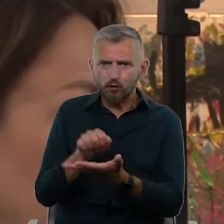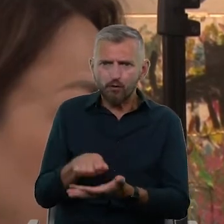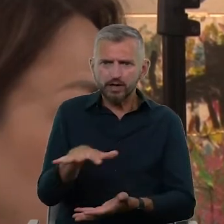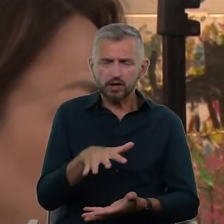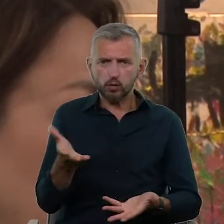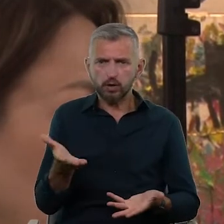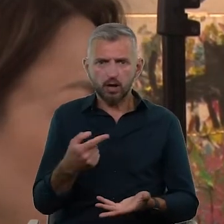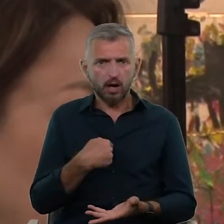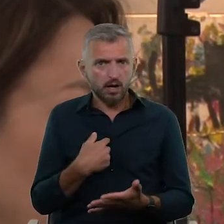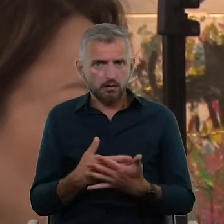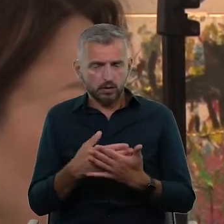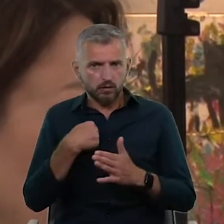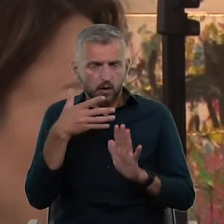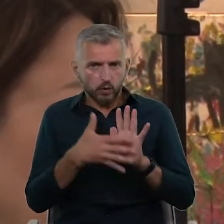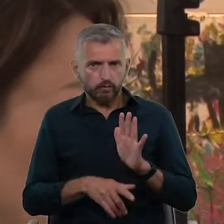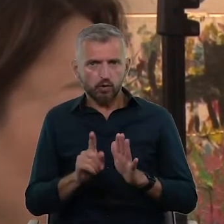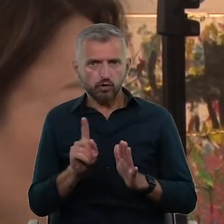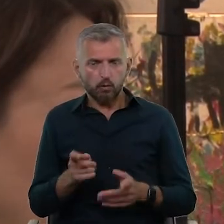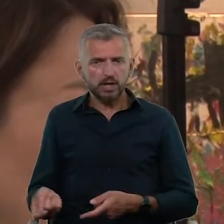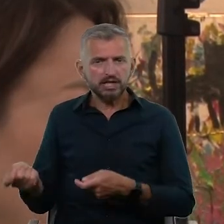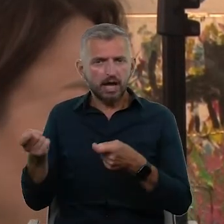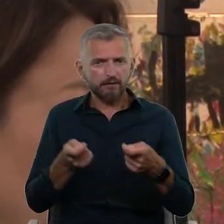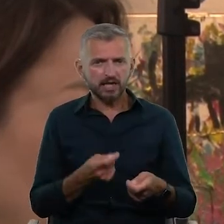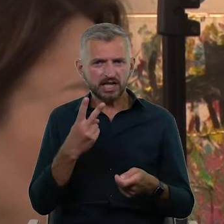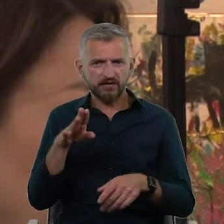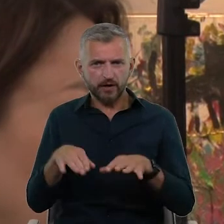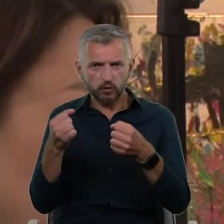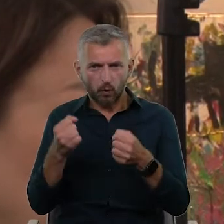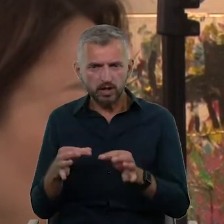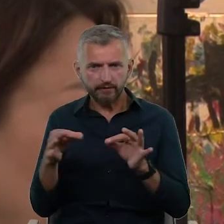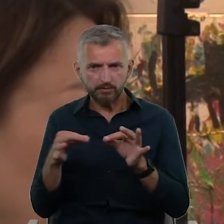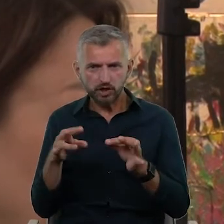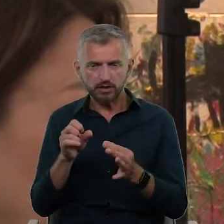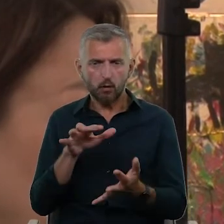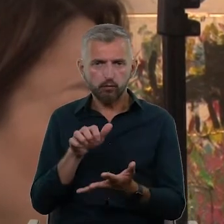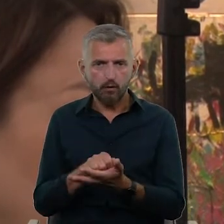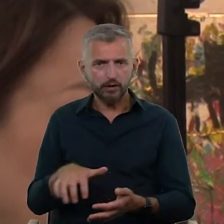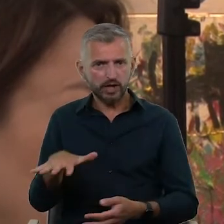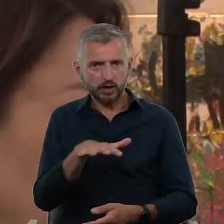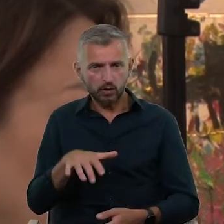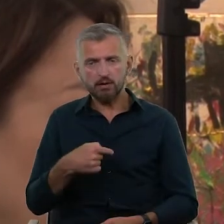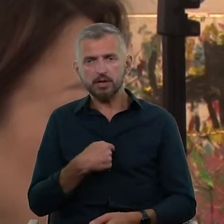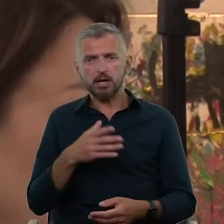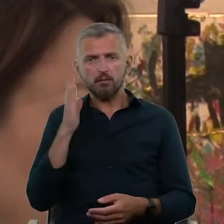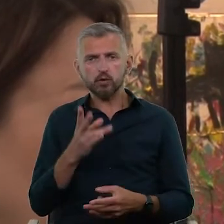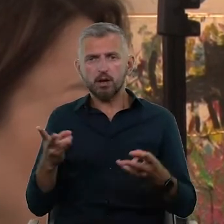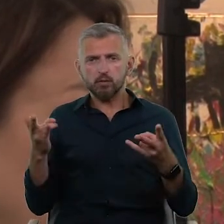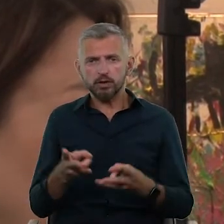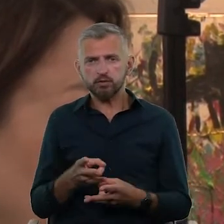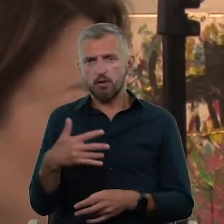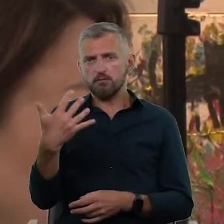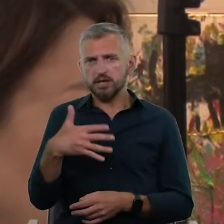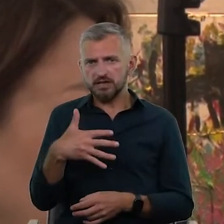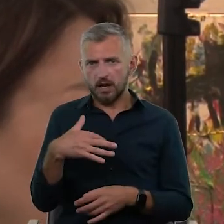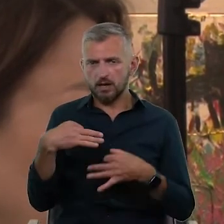території. А я, наприклад, розумію, для того, щоб завезти 2 тонни вермішелі на окуповану територію, мені буде потрібно десь